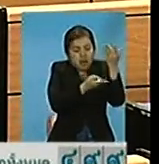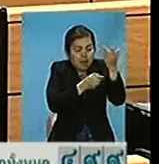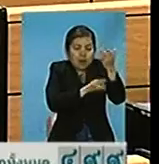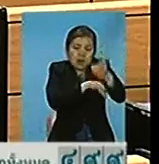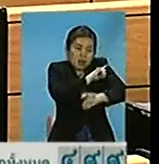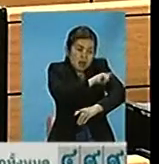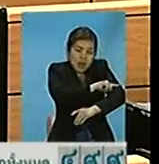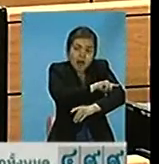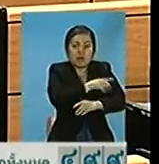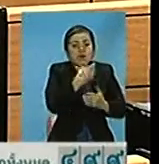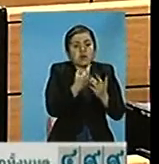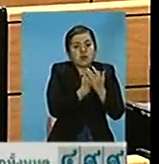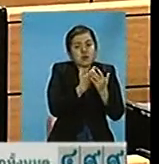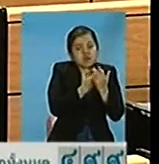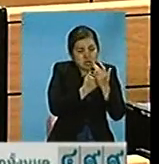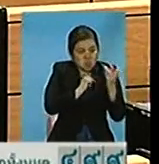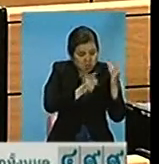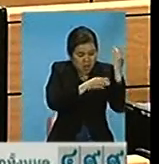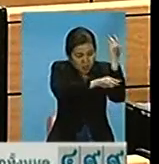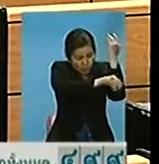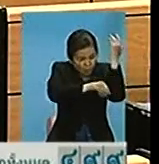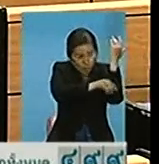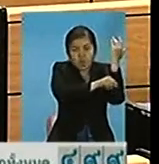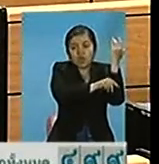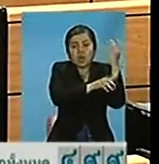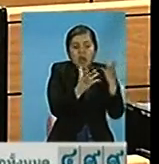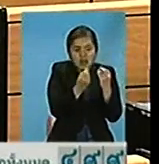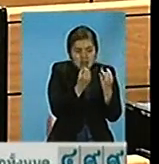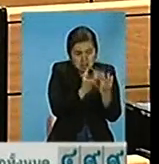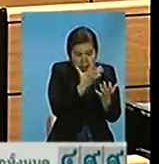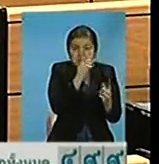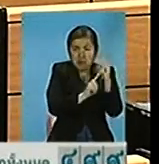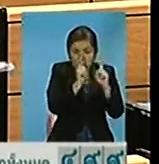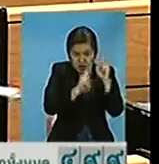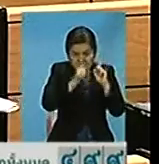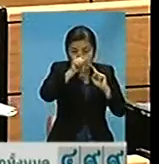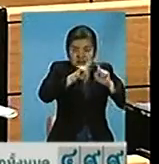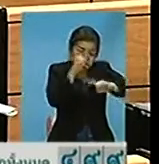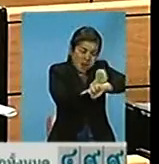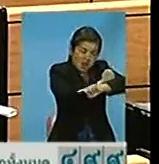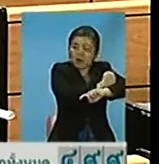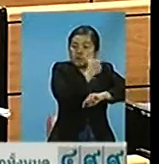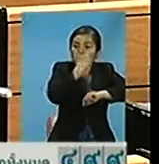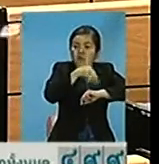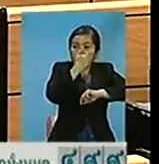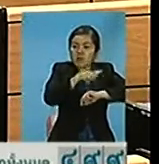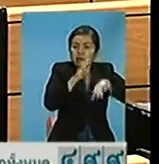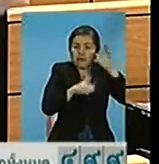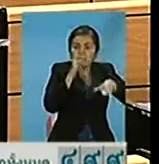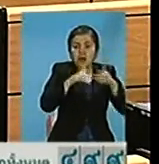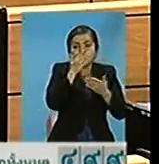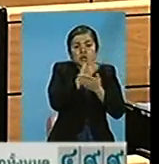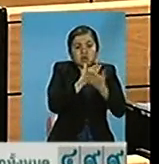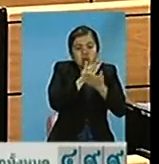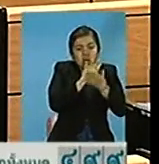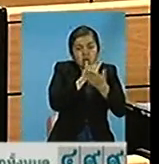ที่ดินค่าปุ๋ยที่มันแพงค่าอะไรทั้งหลายมันวัดได้แต่ว่าแรงงานนี่มัน 50% ก็คือวัดจากราค